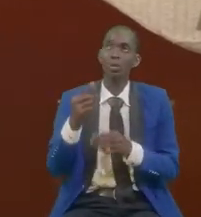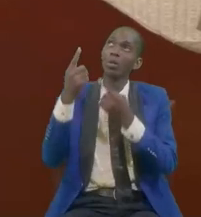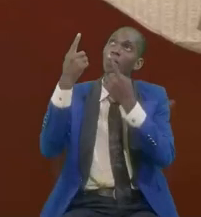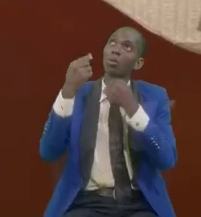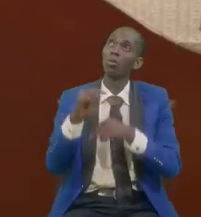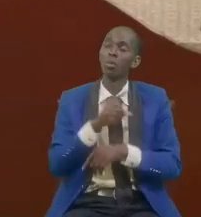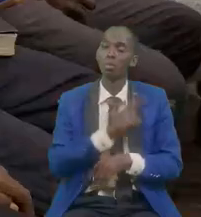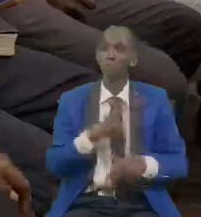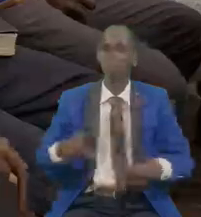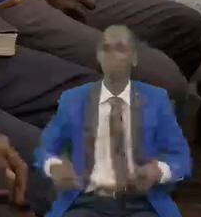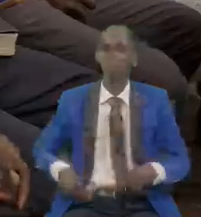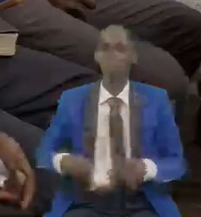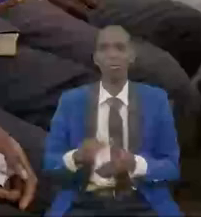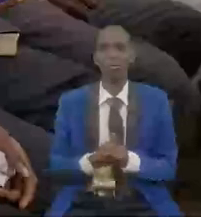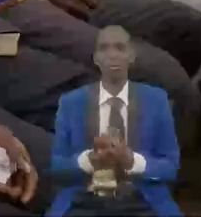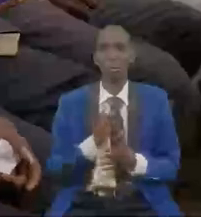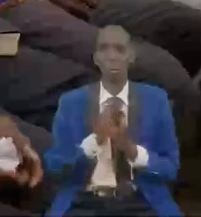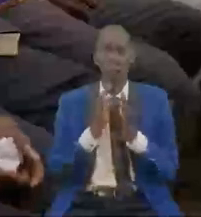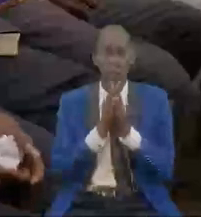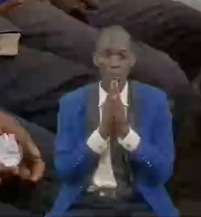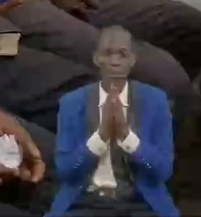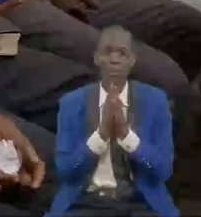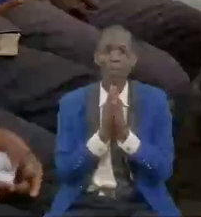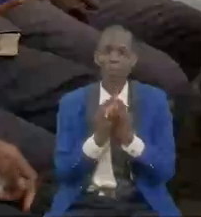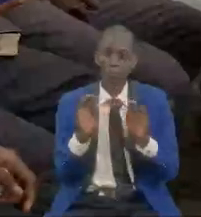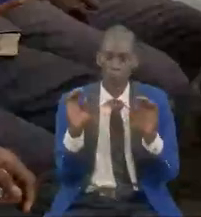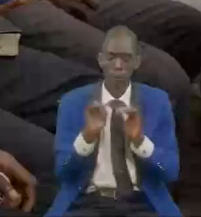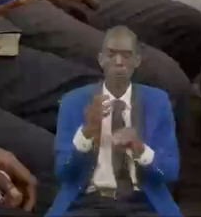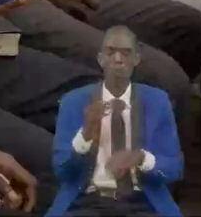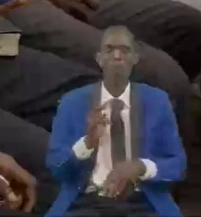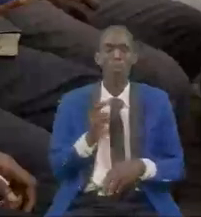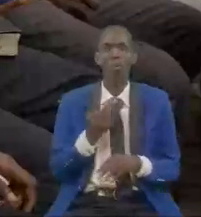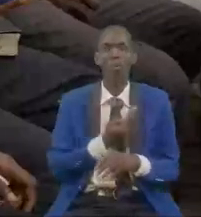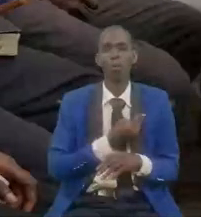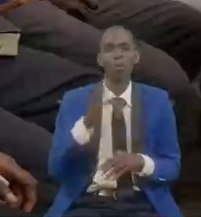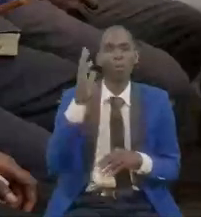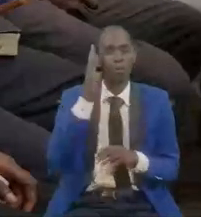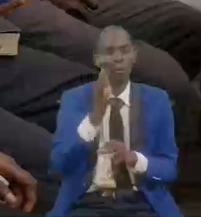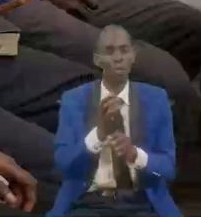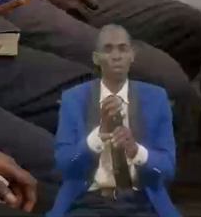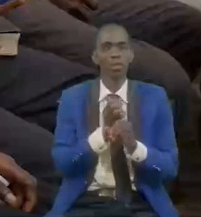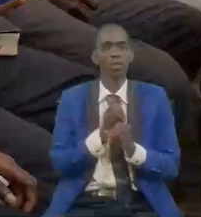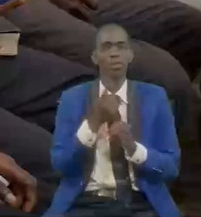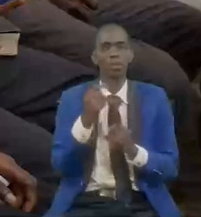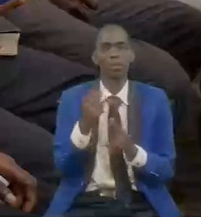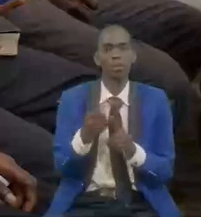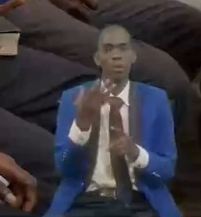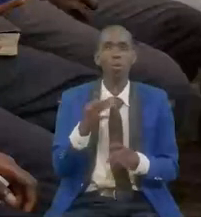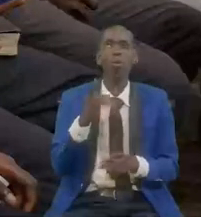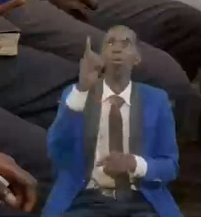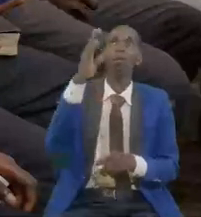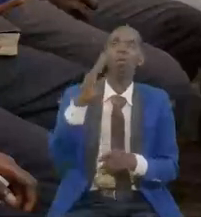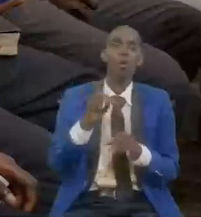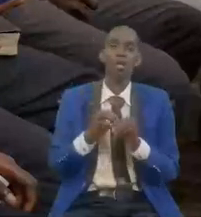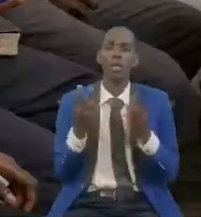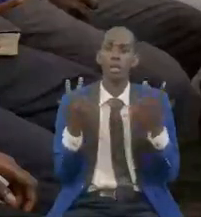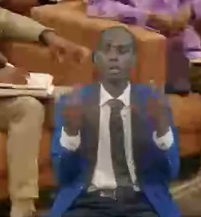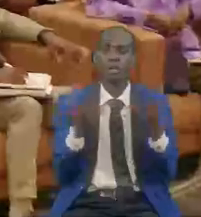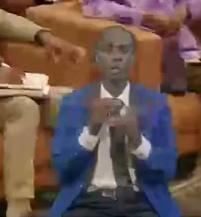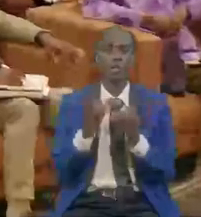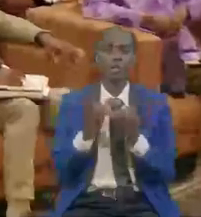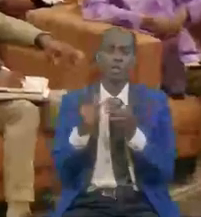pour nous rendre prêts pour l'avènement du Seigneur. Je prie qu'aucun d'entre nous ne reçoive la parole de Dieu en vain au nom